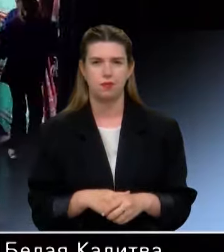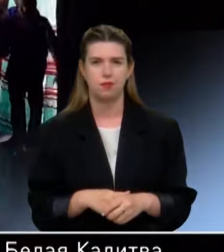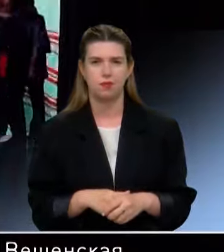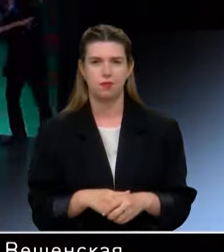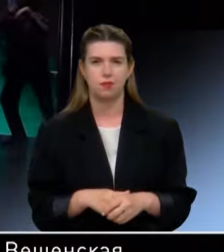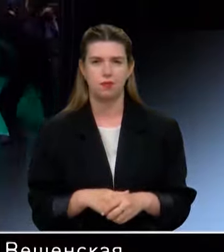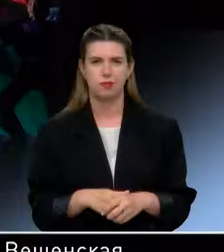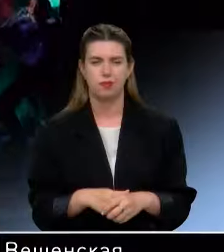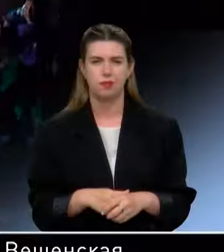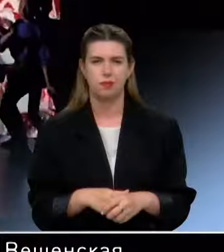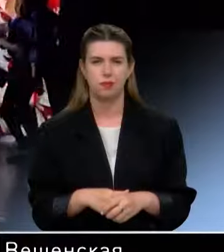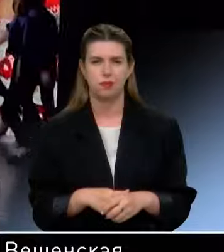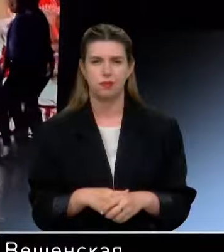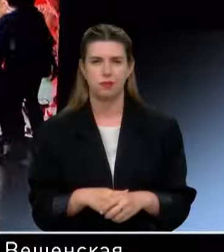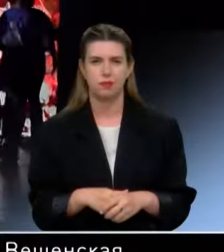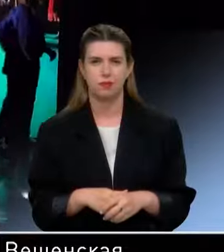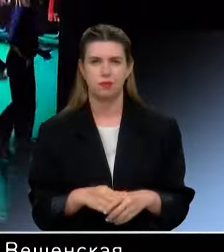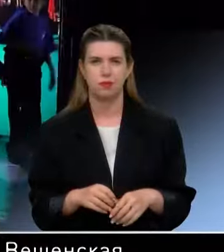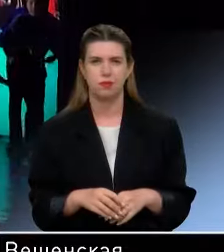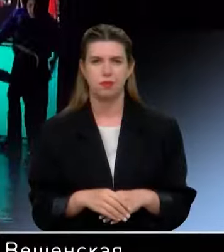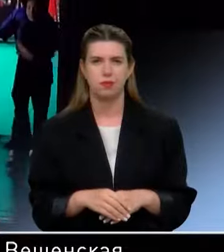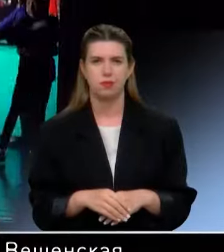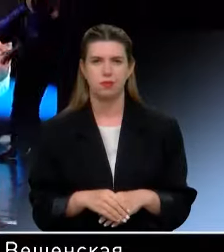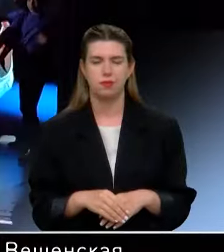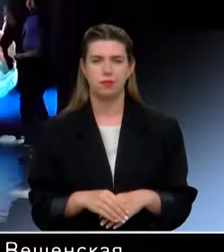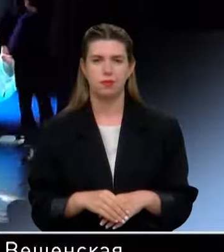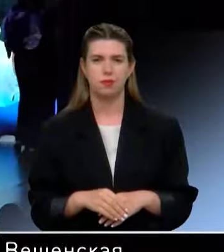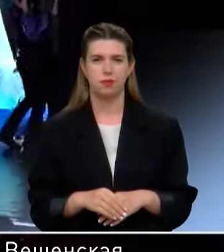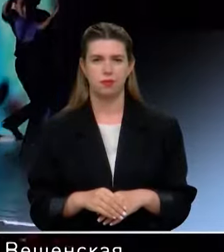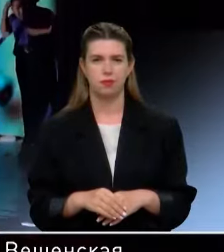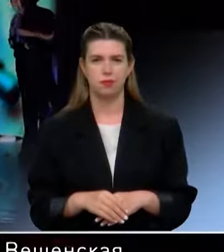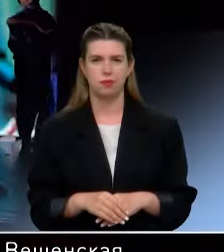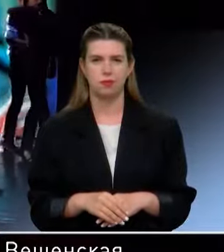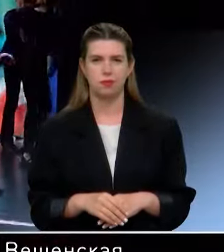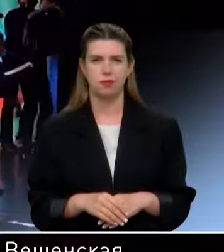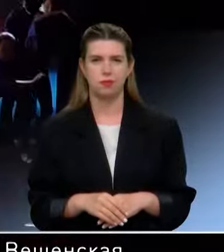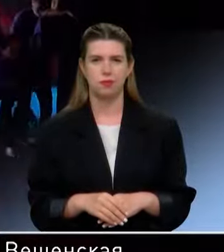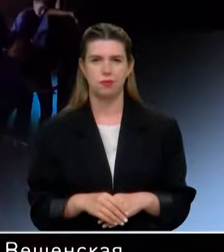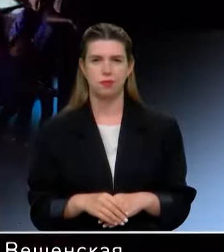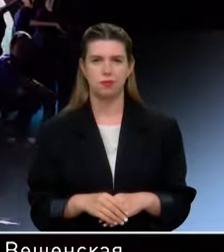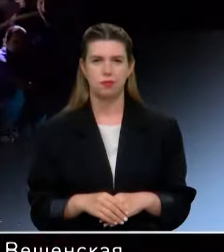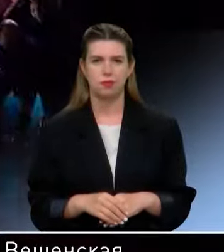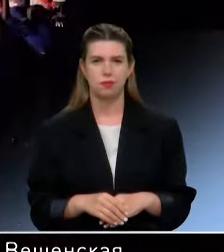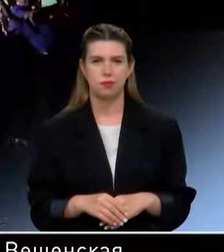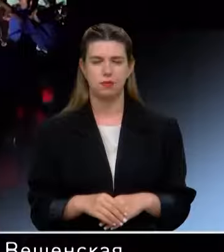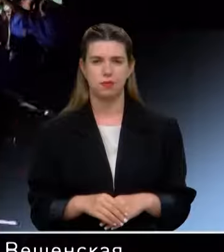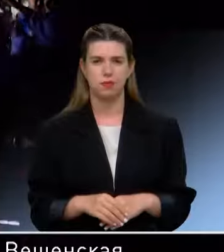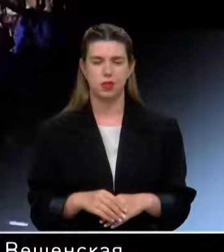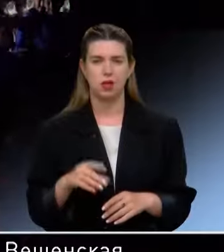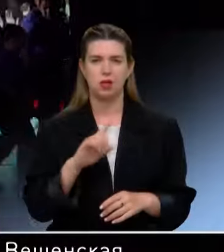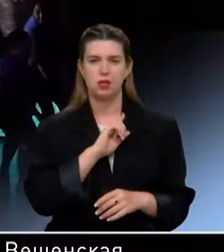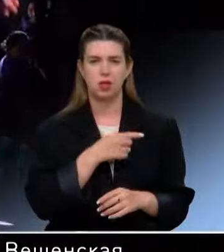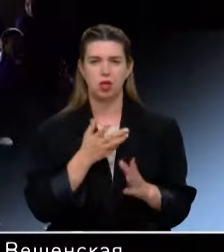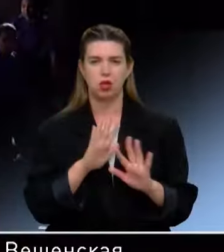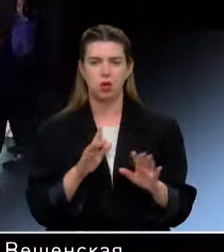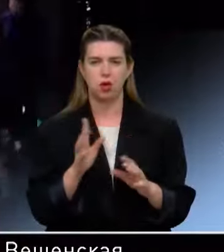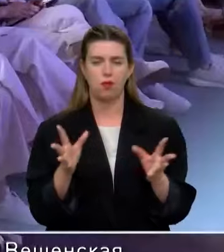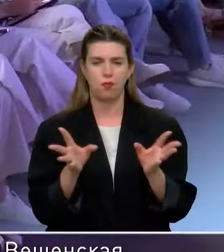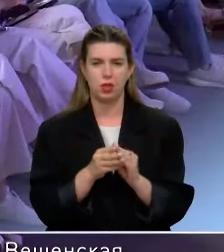делит нас О единствен наша сила сила не только в